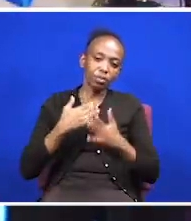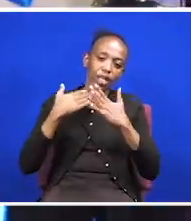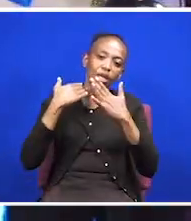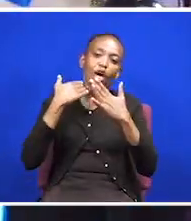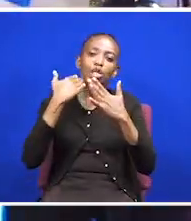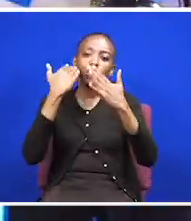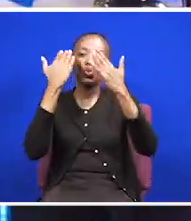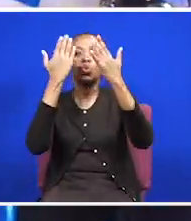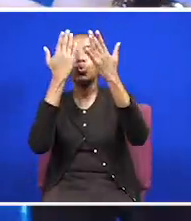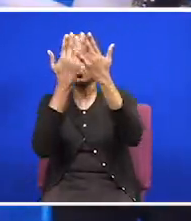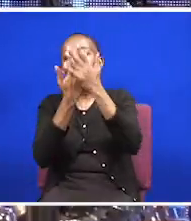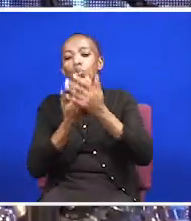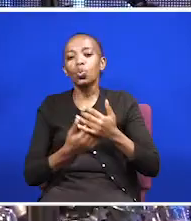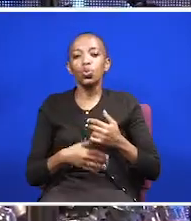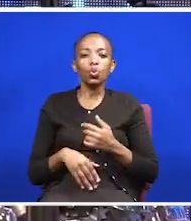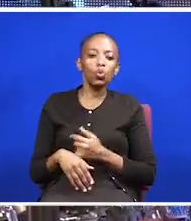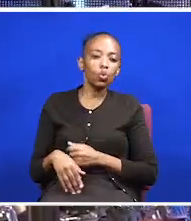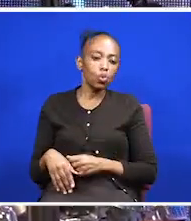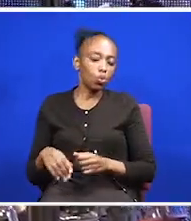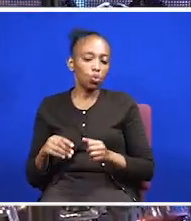Nashukuru Bwana.